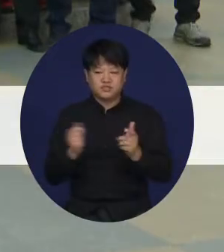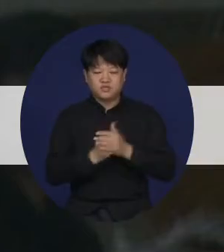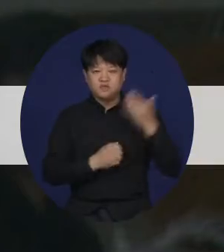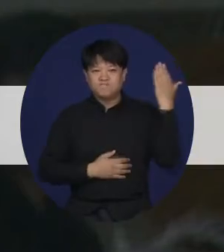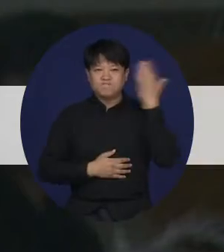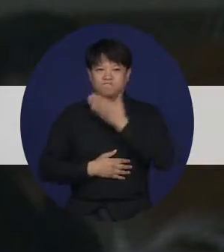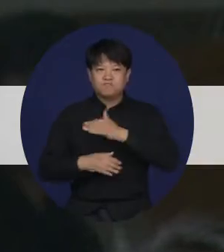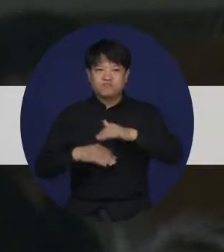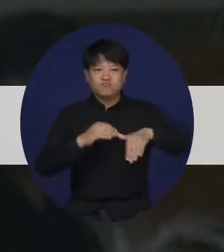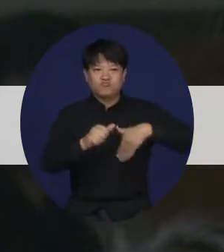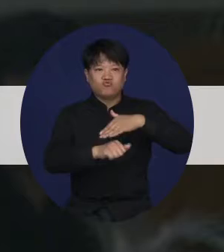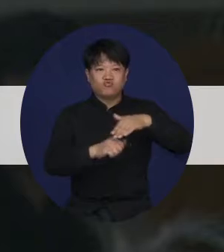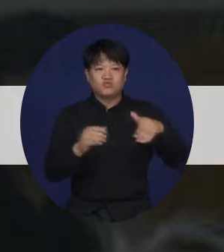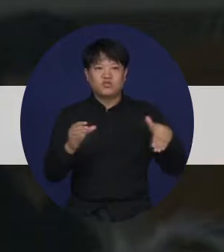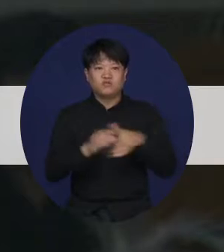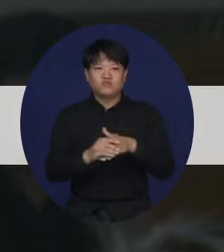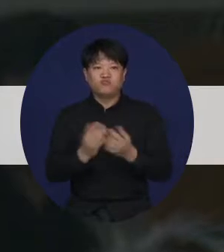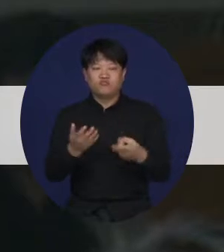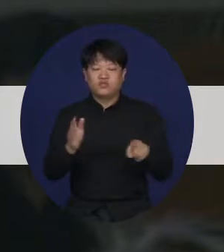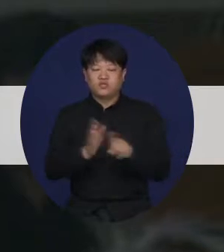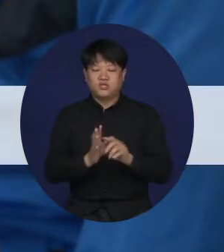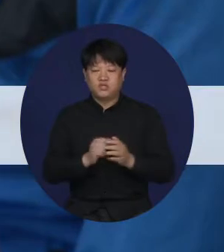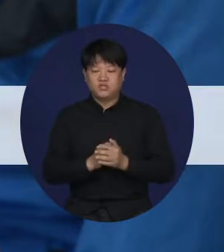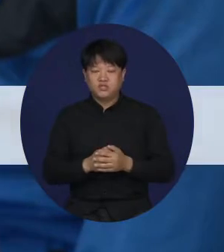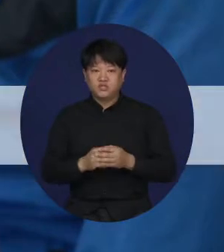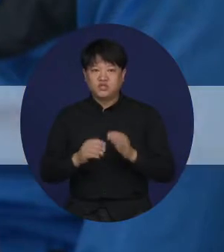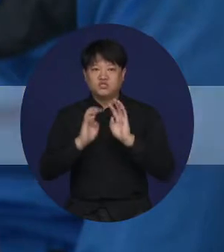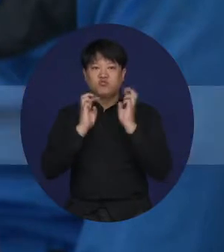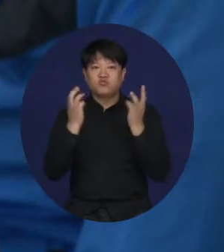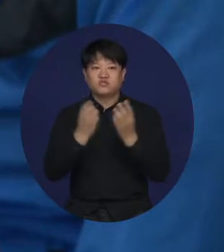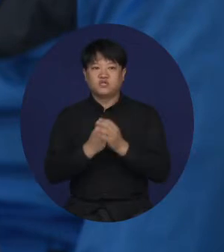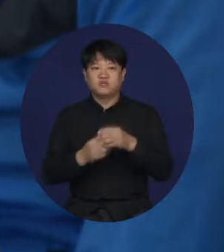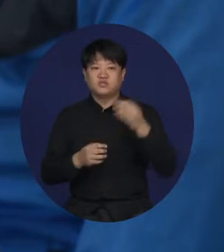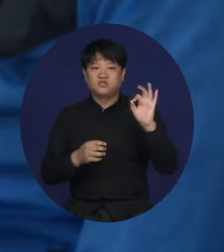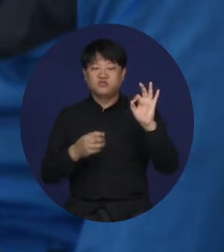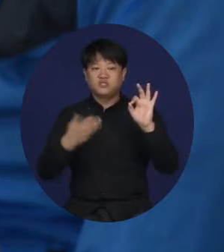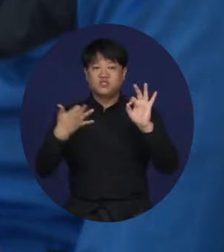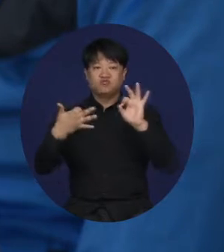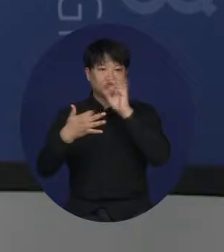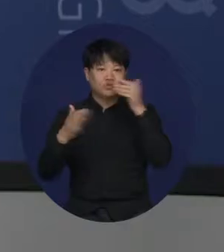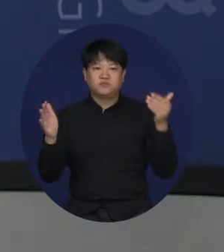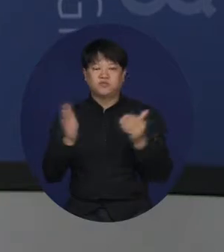조성을 위한 신규 공무원 반부패 청렴 워크숍 29일 있었습니다